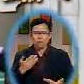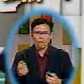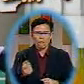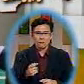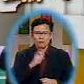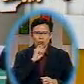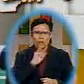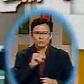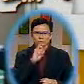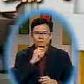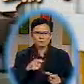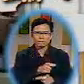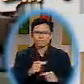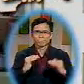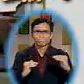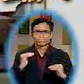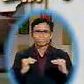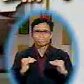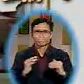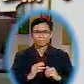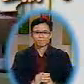後已經可以接近收支平衡。